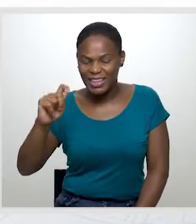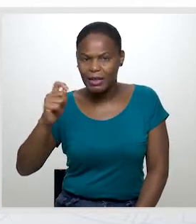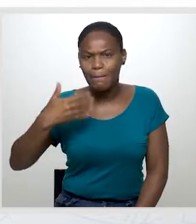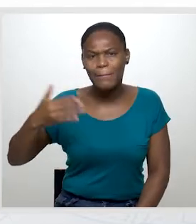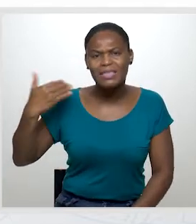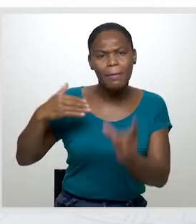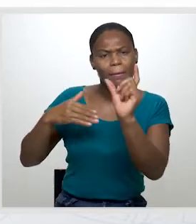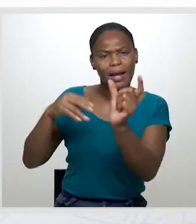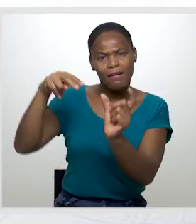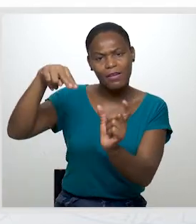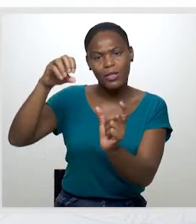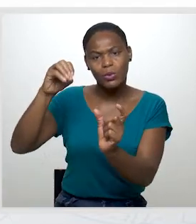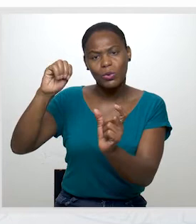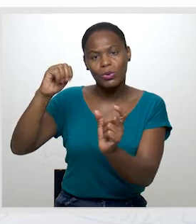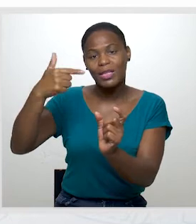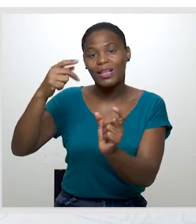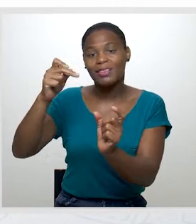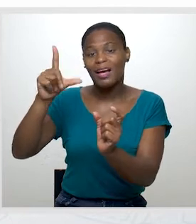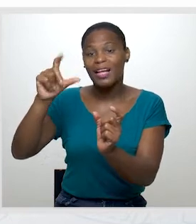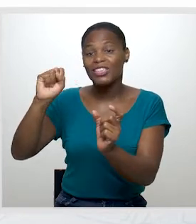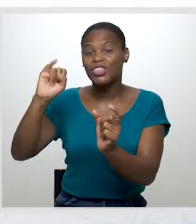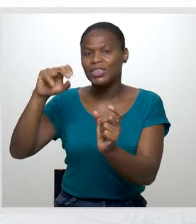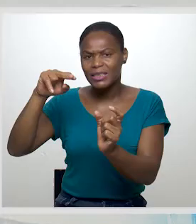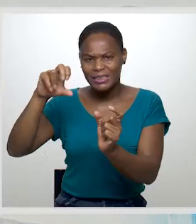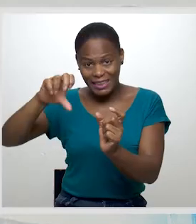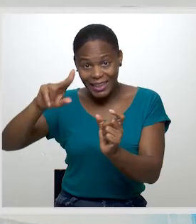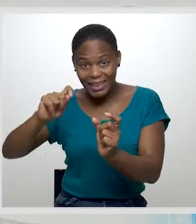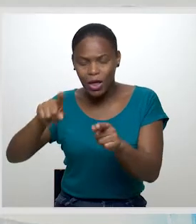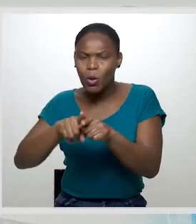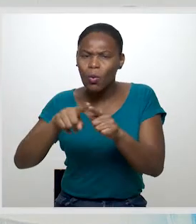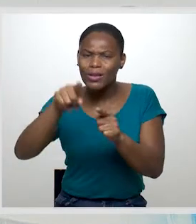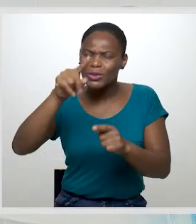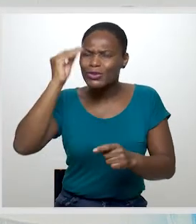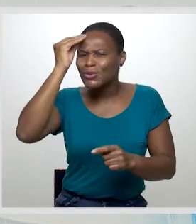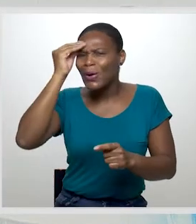dire nostalgique? Ça veut dire ici, est-ce que le passé te manque?